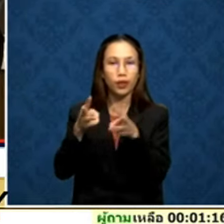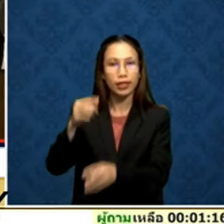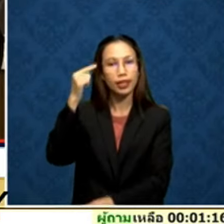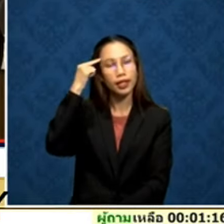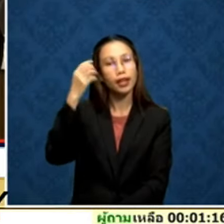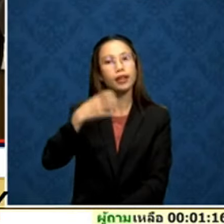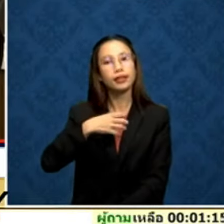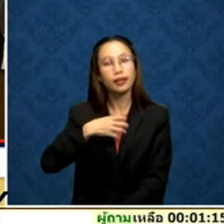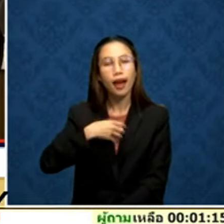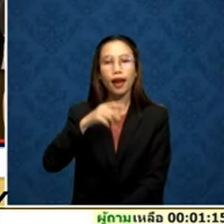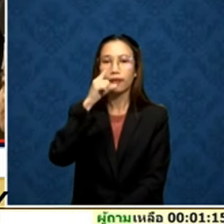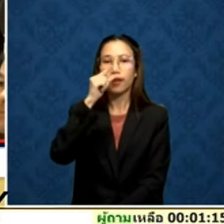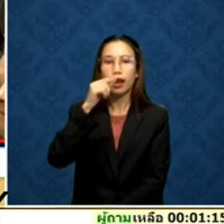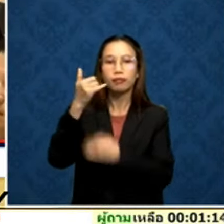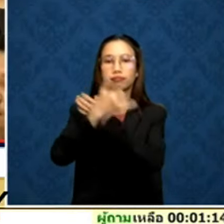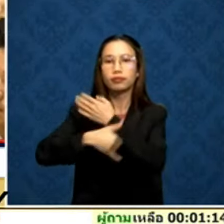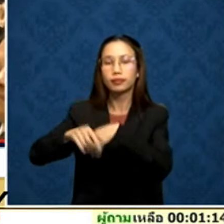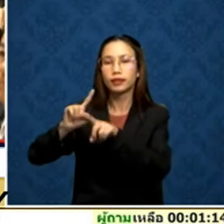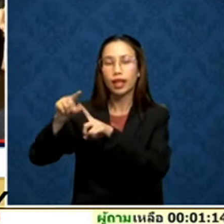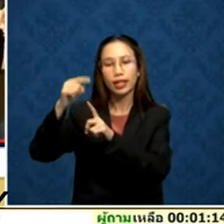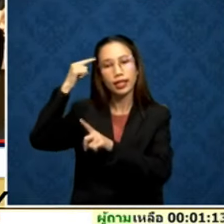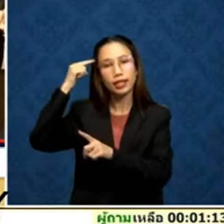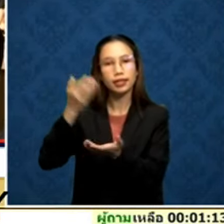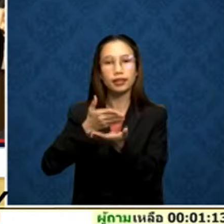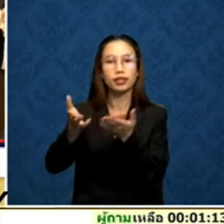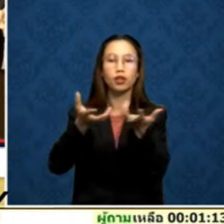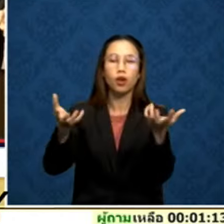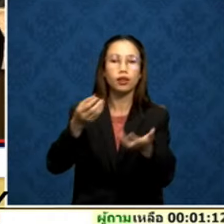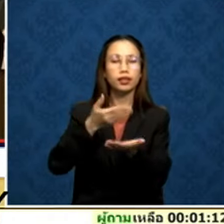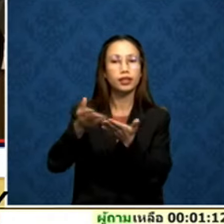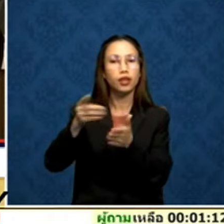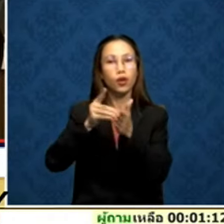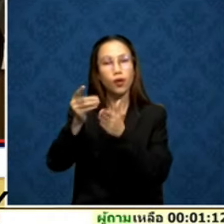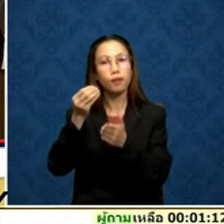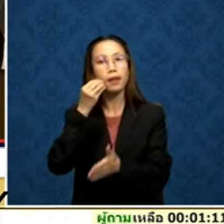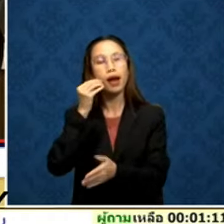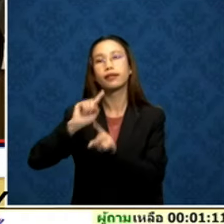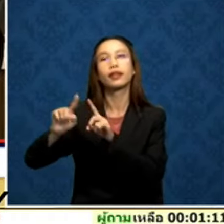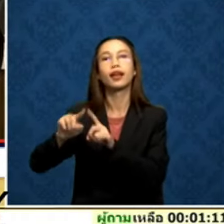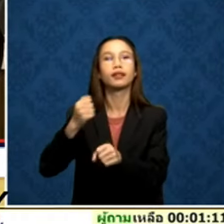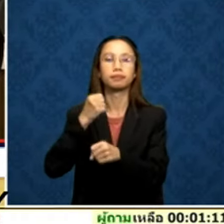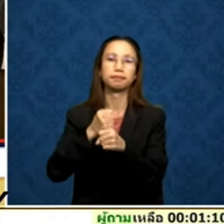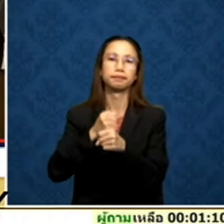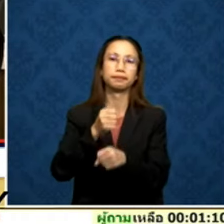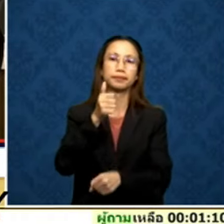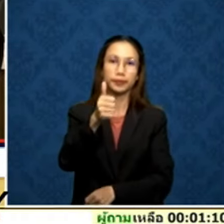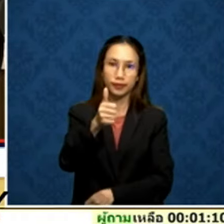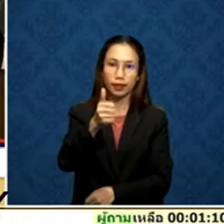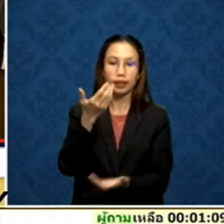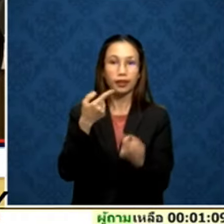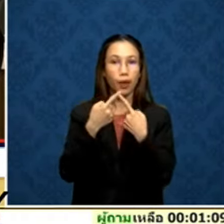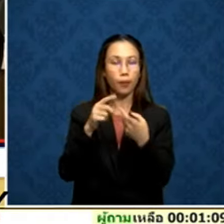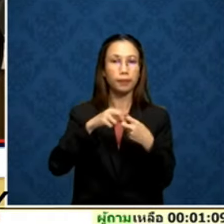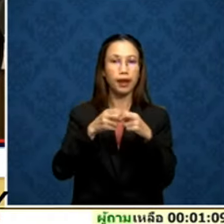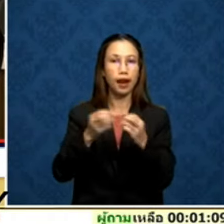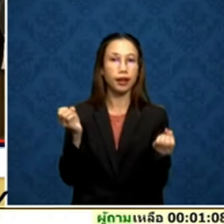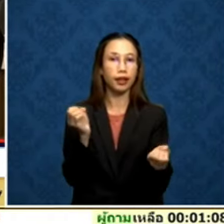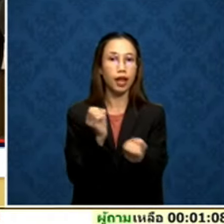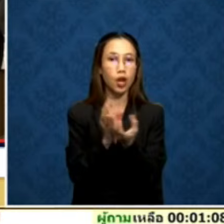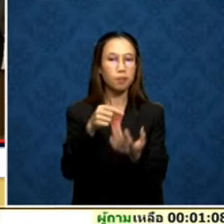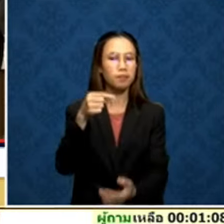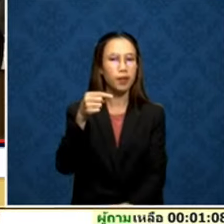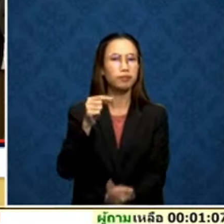างชาติเข้ามาถือทรัพย์อิงสิทธิ์ได้99ปีนะคะแต่อย่างไรก็ตามค่ะผลกระทบในเชิงลบนะคะมีค่อน